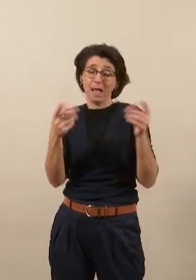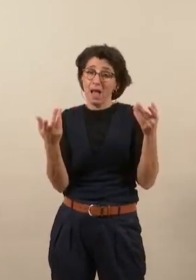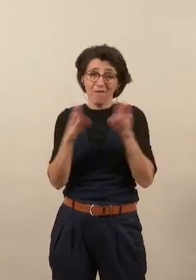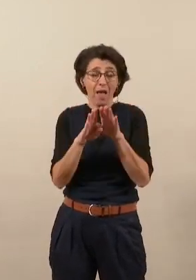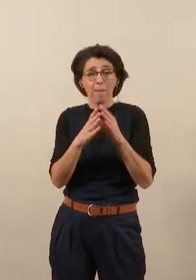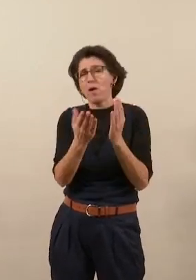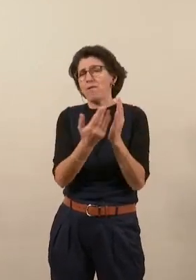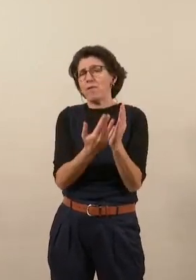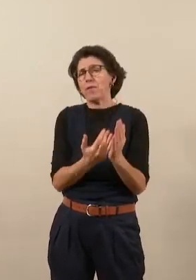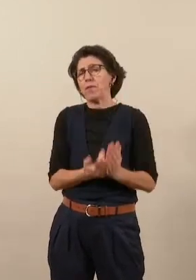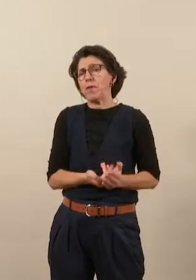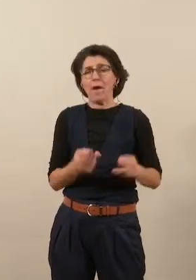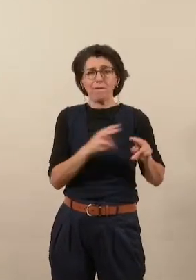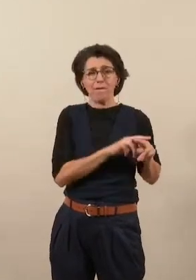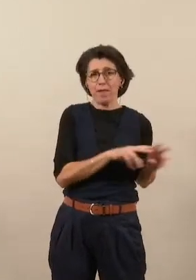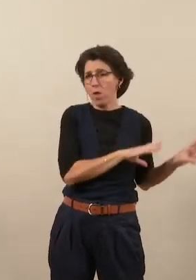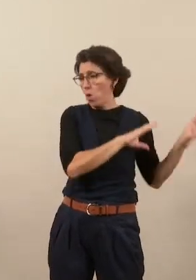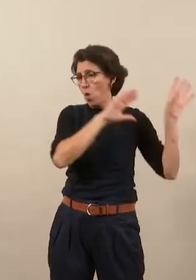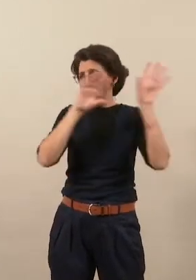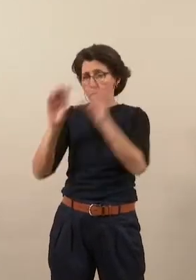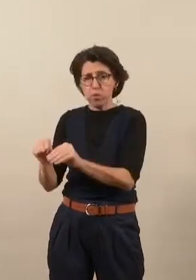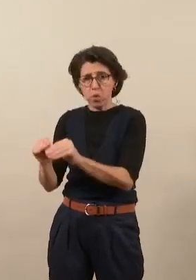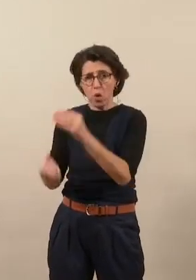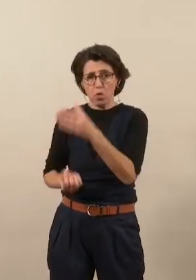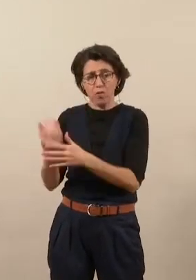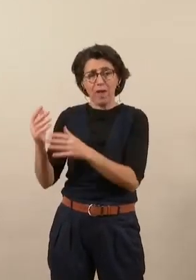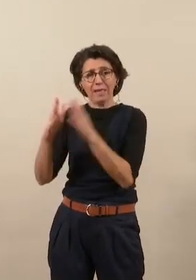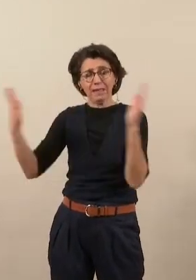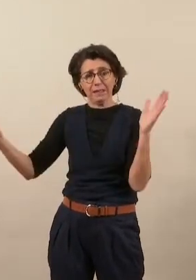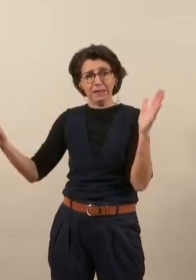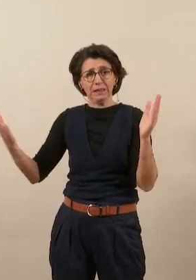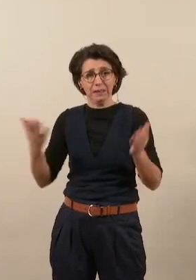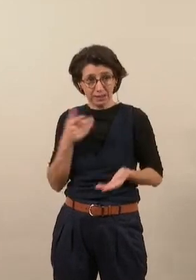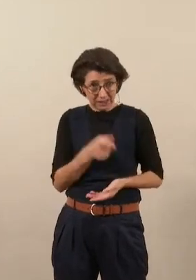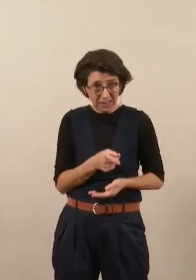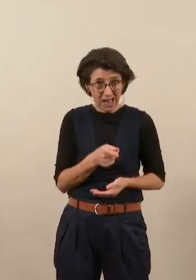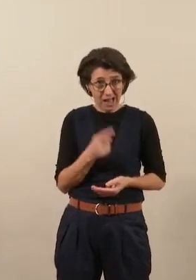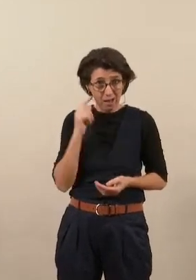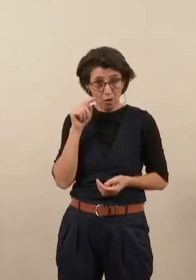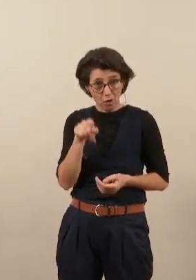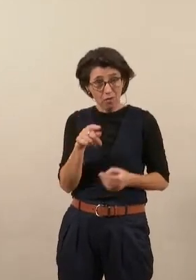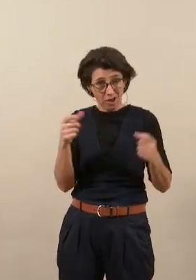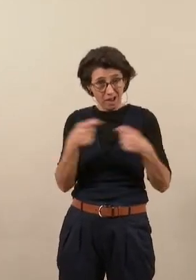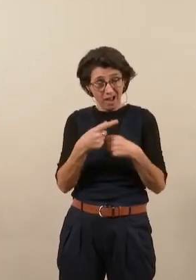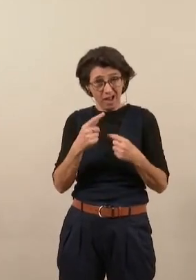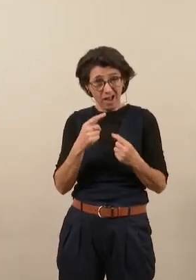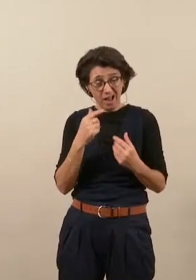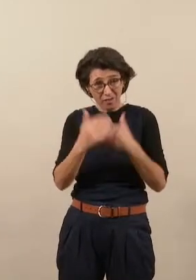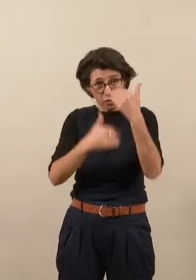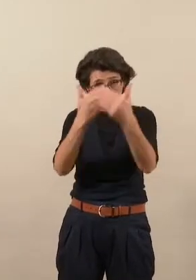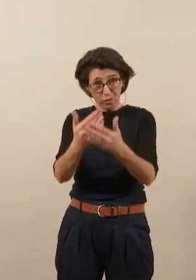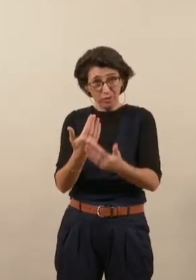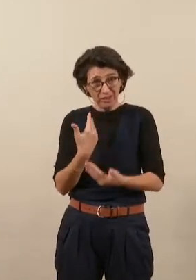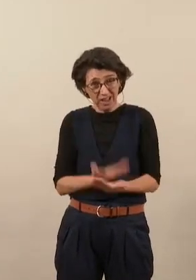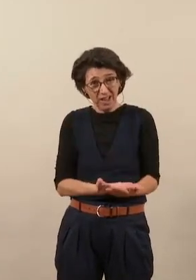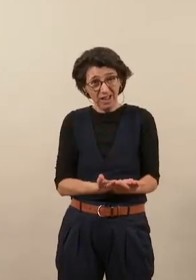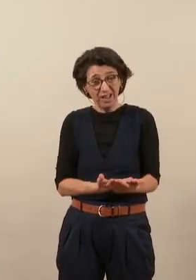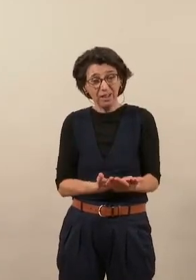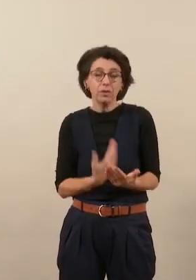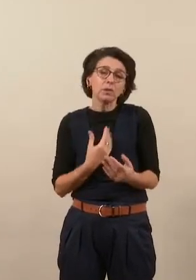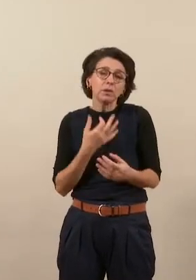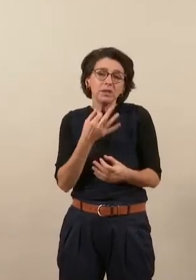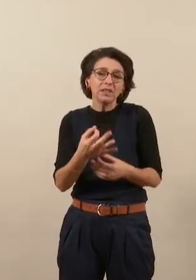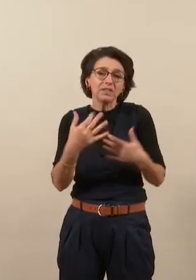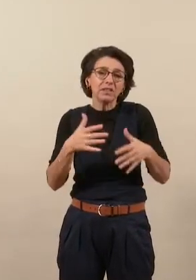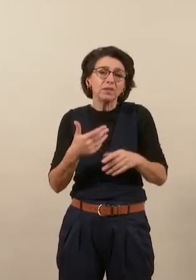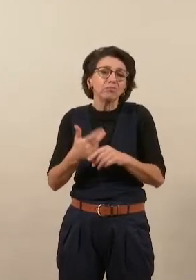complet dans la nouvelle structure. Et c'est cela que vous appelez une évolution ? Mais nous l'avons déjà évoqué, sans que